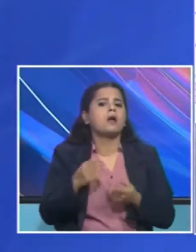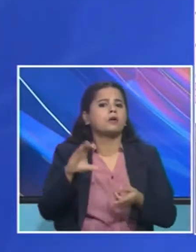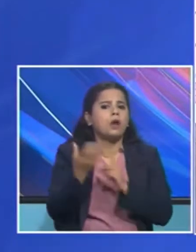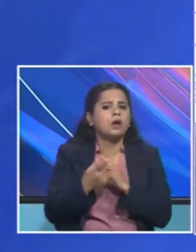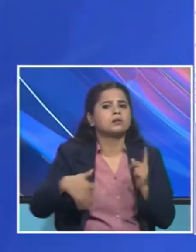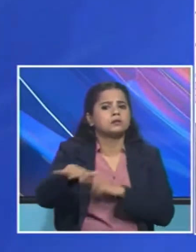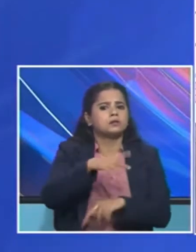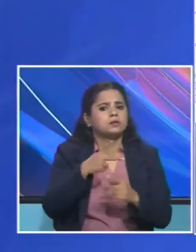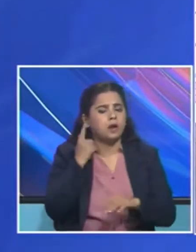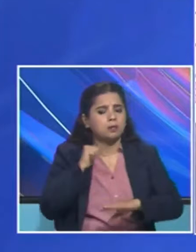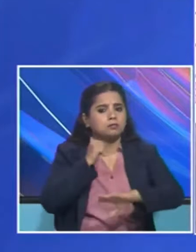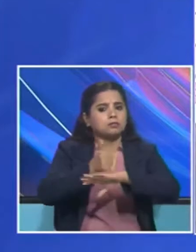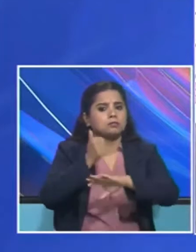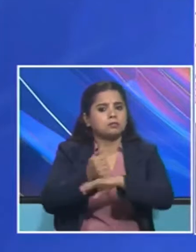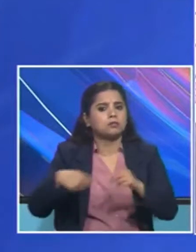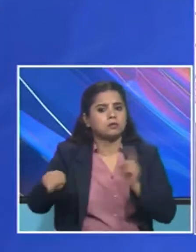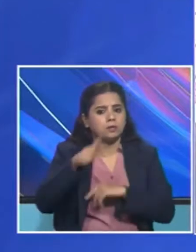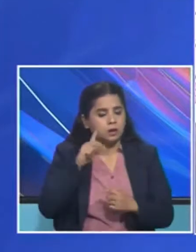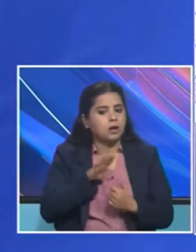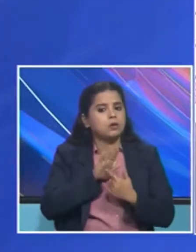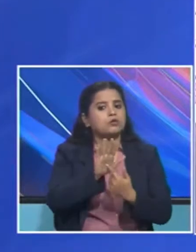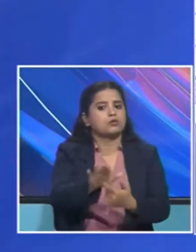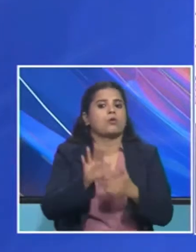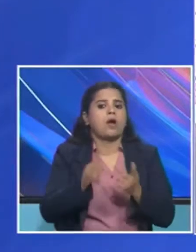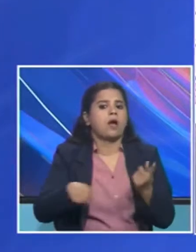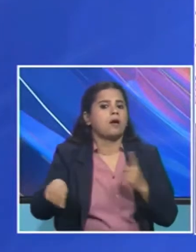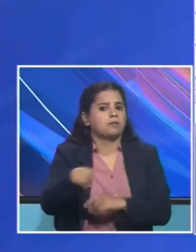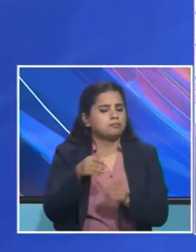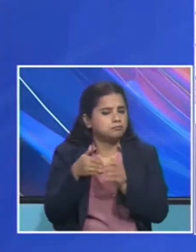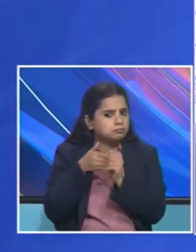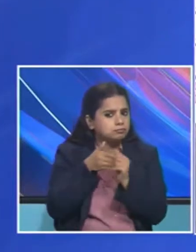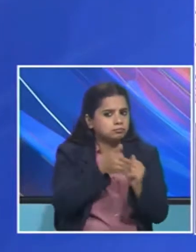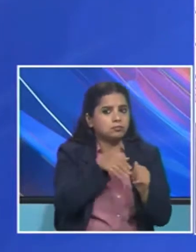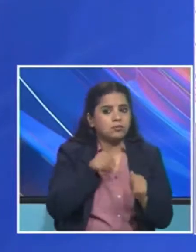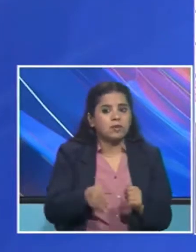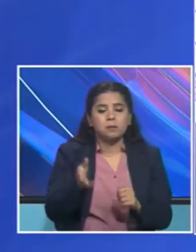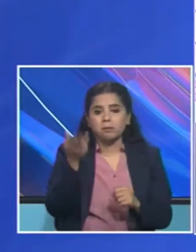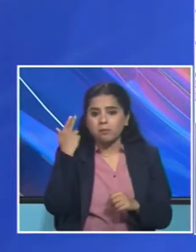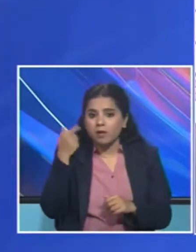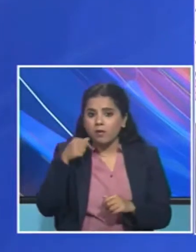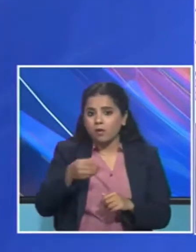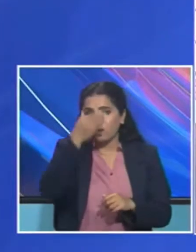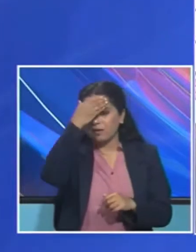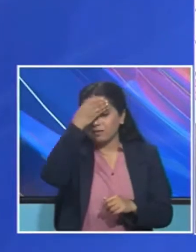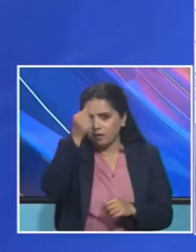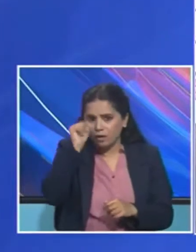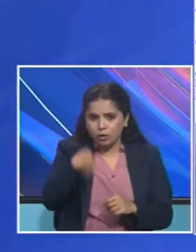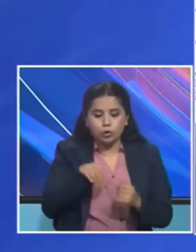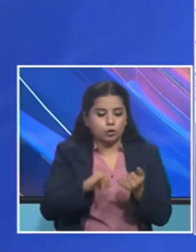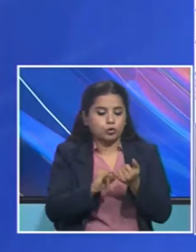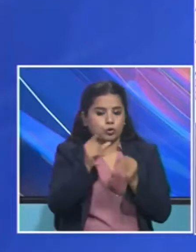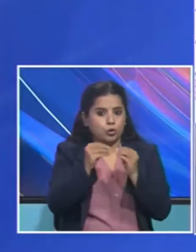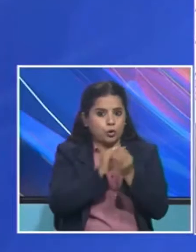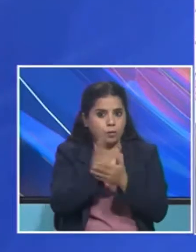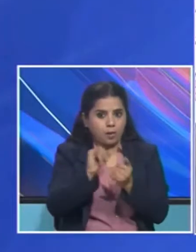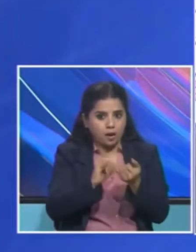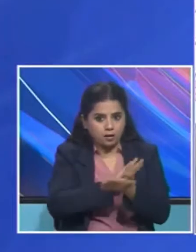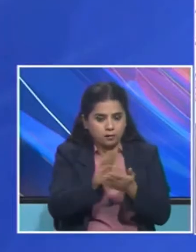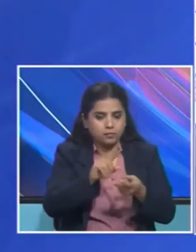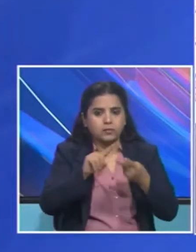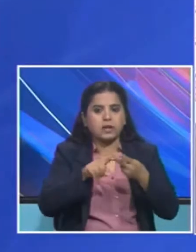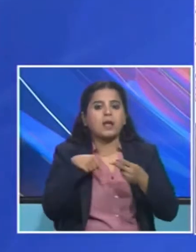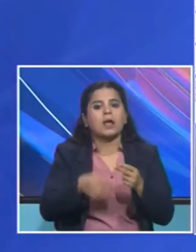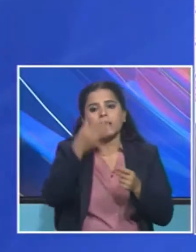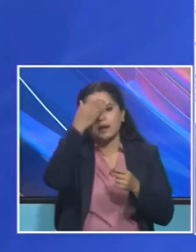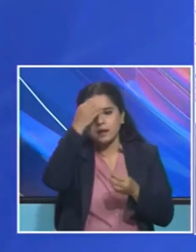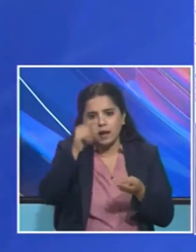की स्थापना का मार्ग दिखाया था। नेताजी सुभाष चंद्र बोस, नेहरू जी, सरदार पटेल, बाबा साहेब